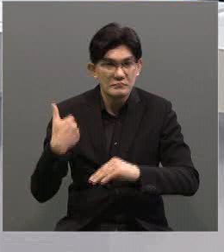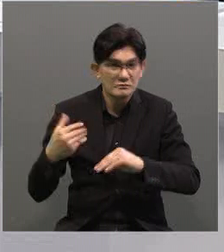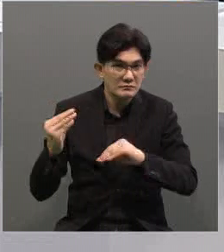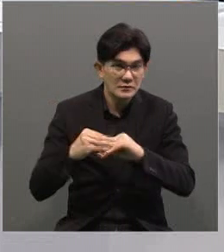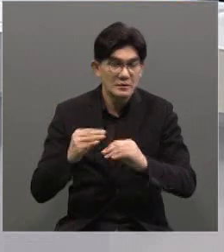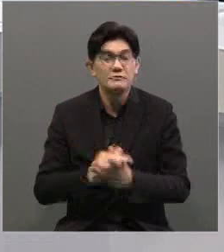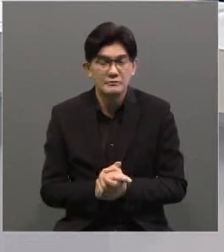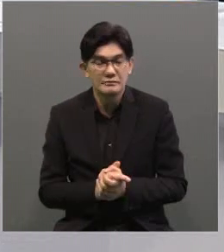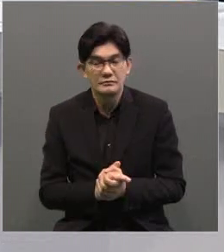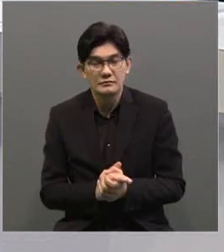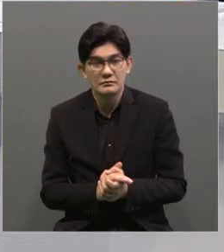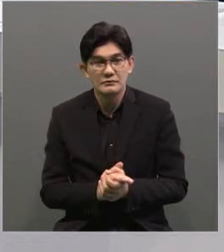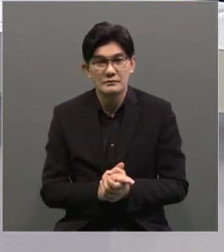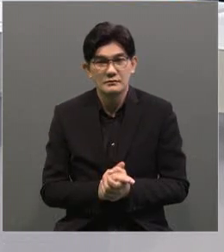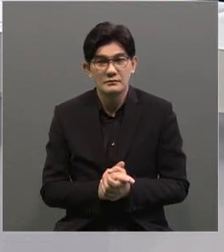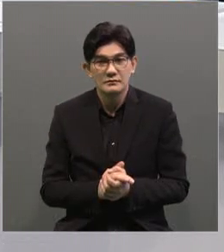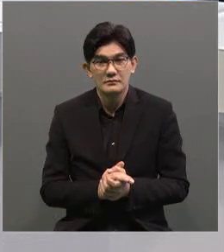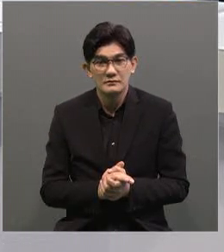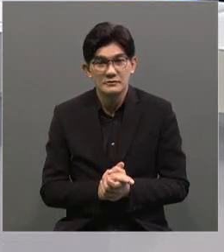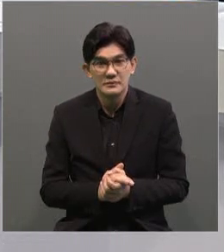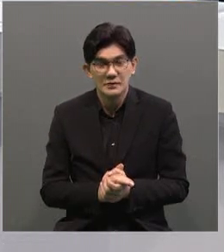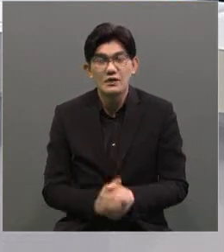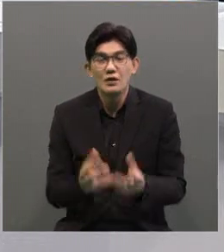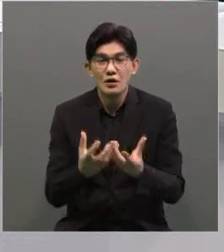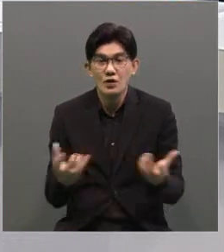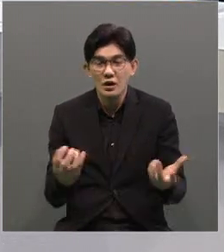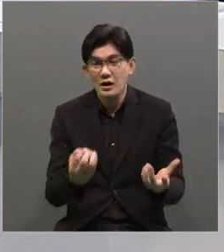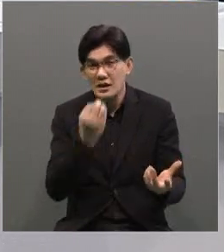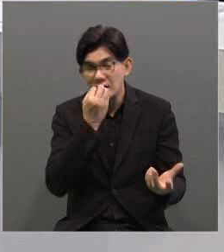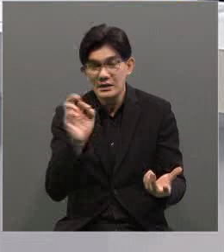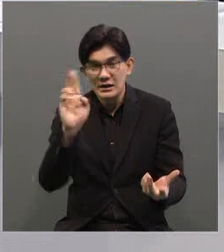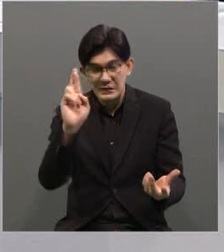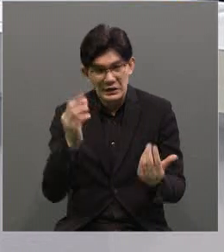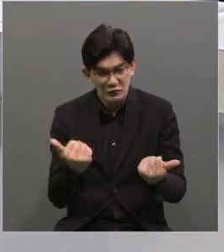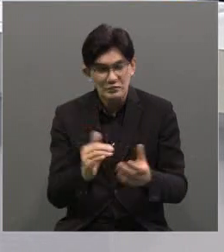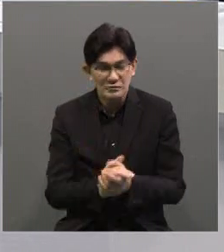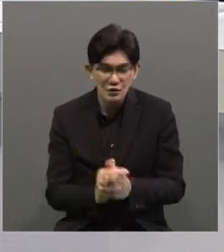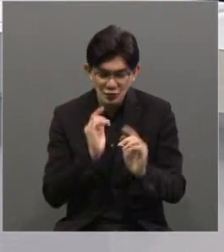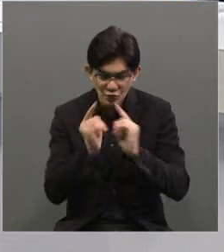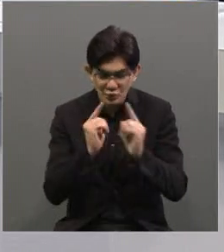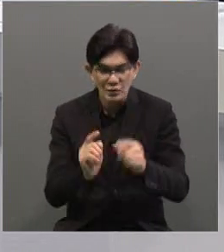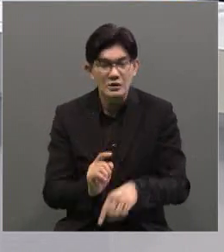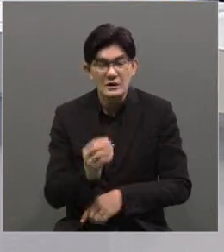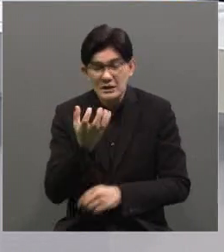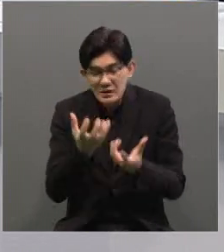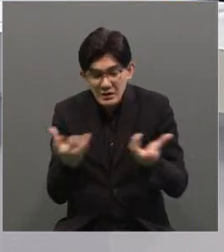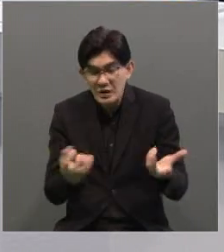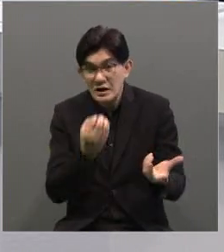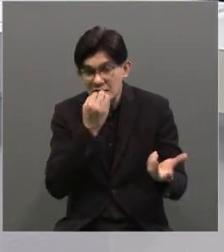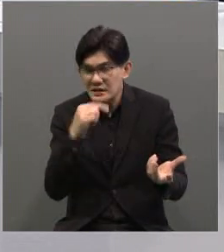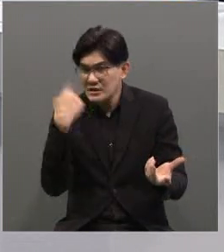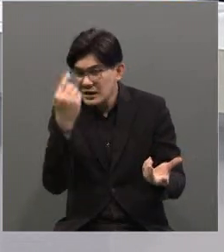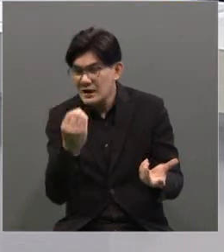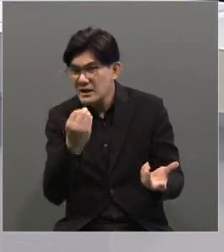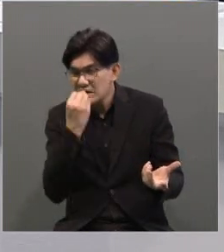อ่ะทีนี้ไปเรื่องของโอ้โหอาหารการกินข่าวเที่ยงแบบนี้นี่พลาดไม่ได้ต้องมาคุยเรื่องของกิน ใครกำลังทานมื้อกล